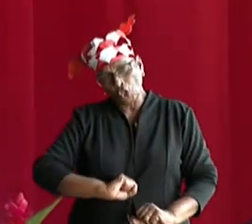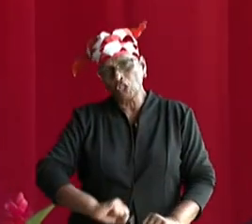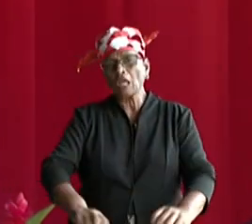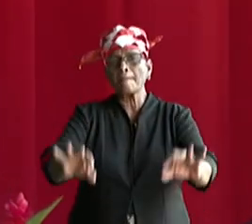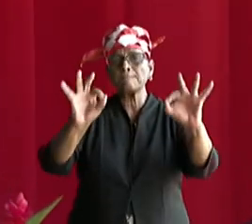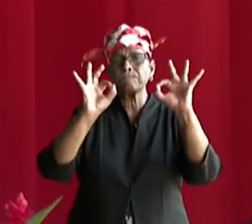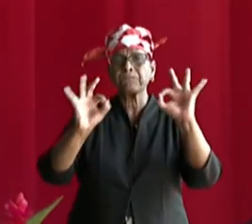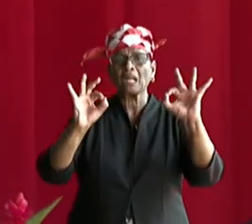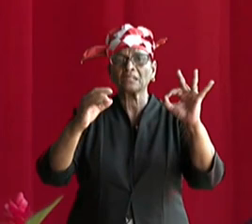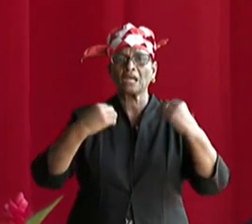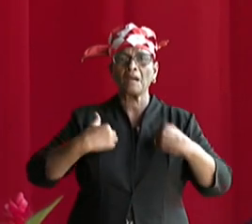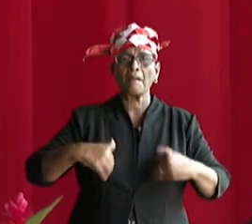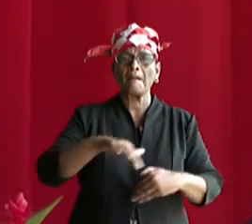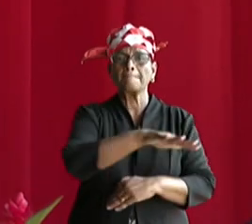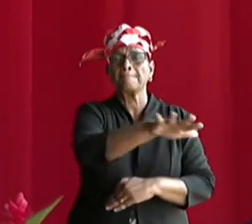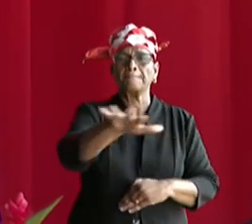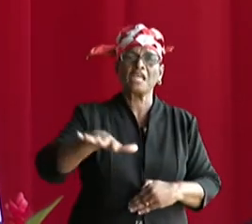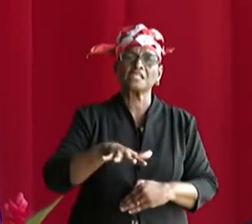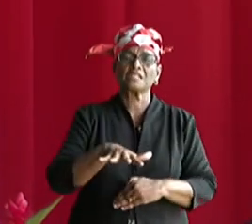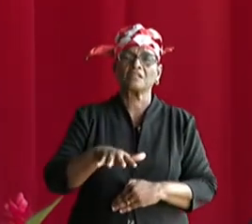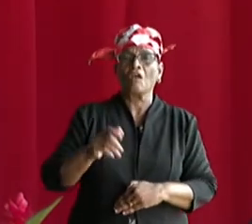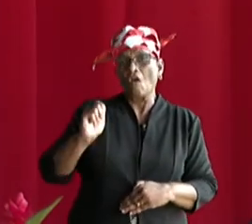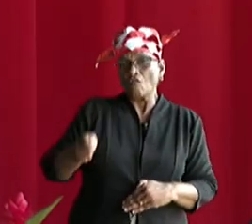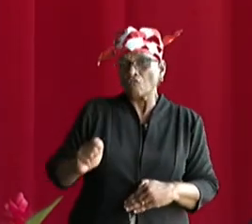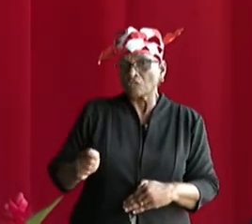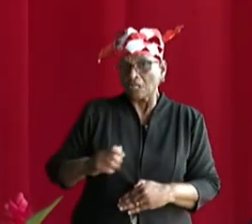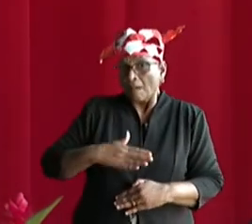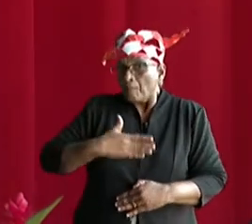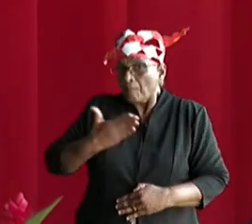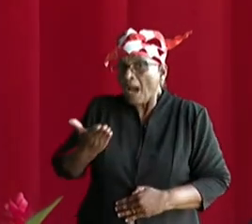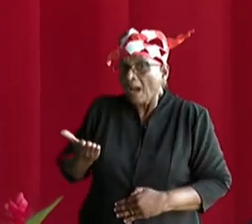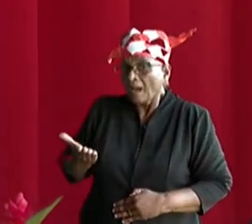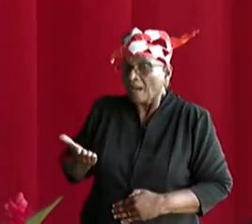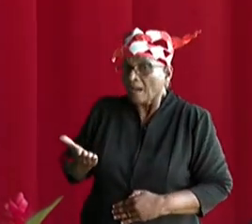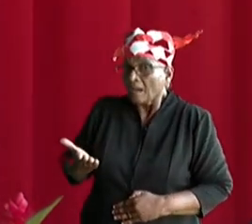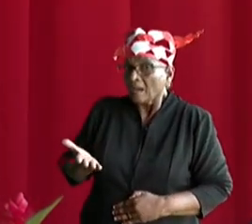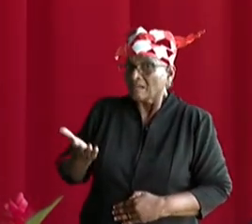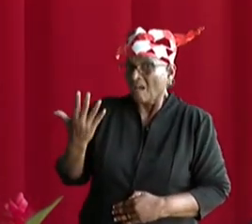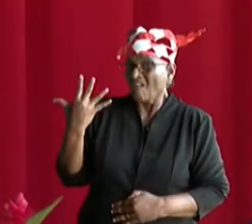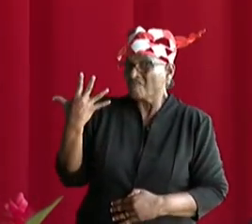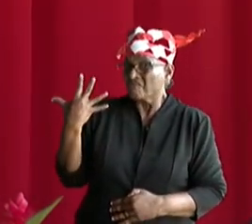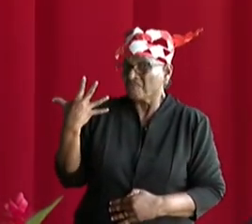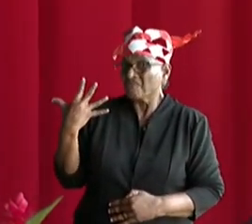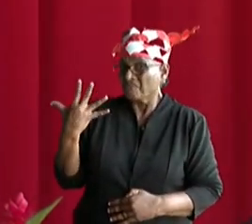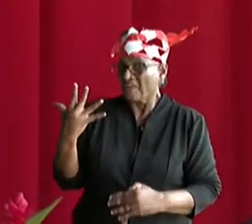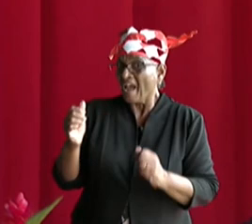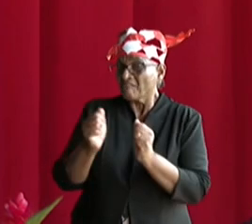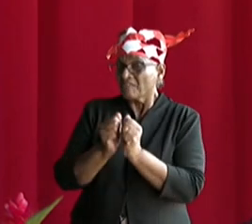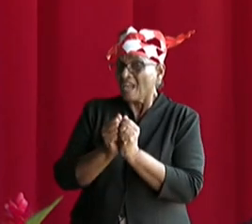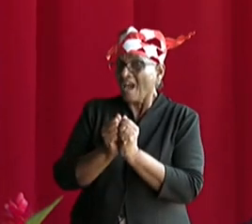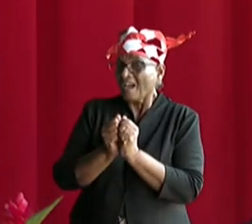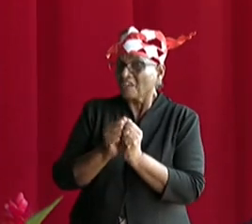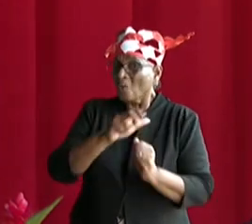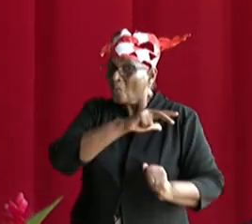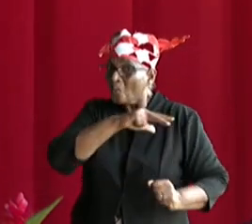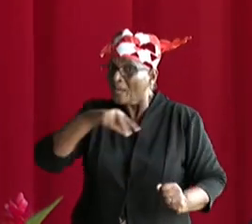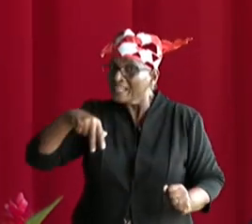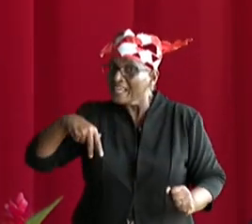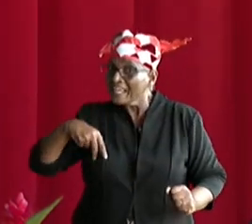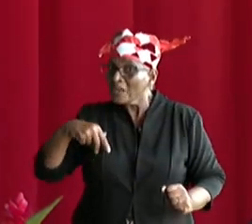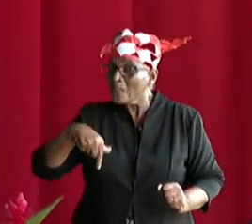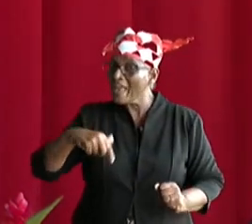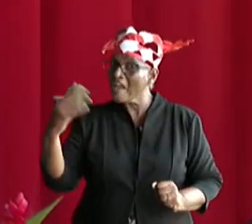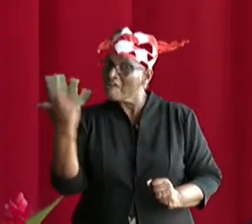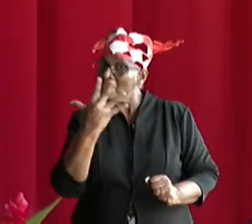de voorzitter. Meneer de voorzitter, mogen het zo zijn dat na 5 jaar, dus wanneer wij 50